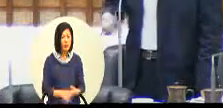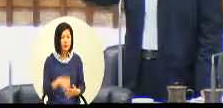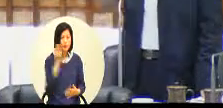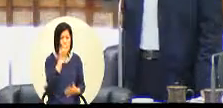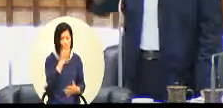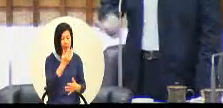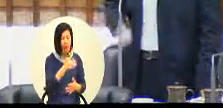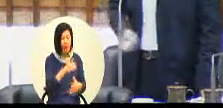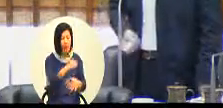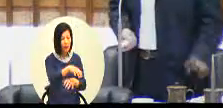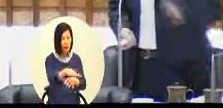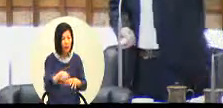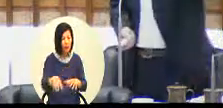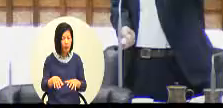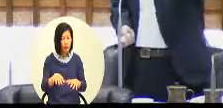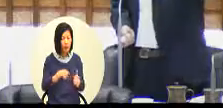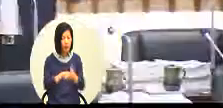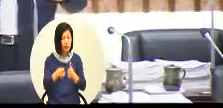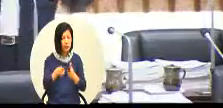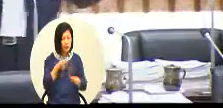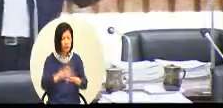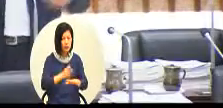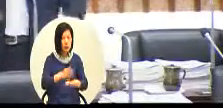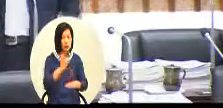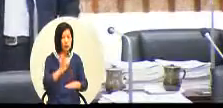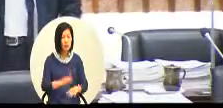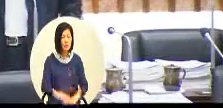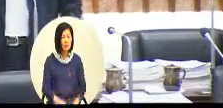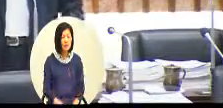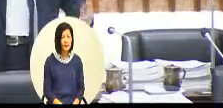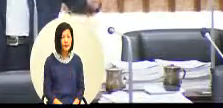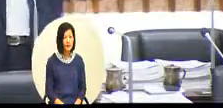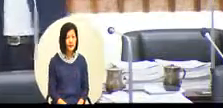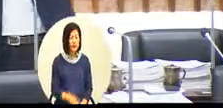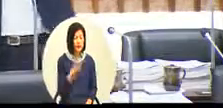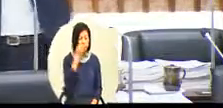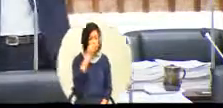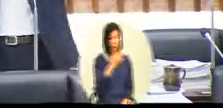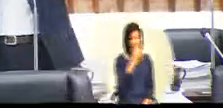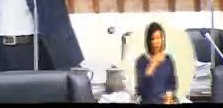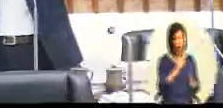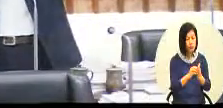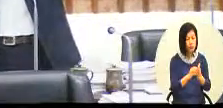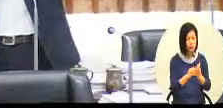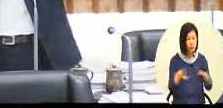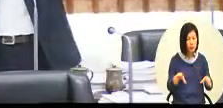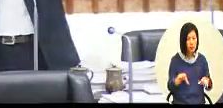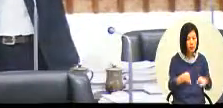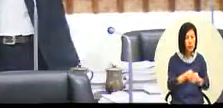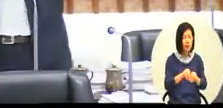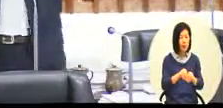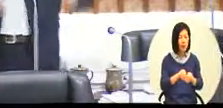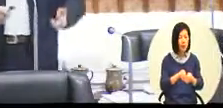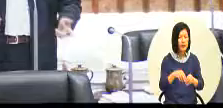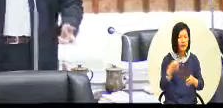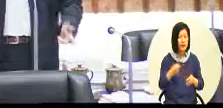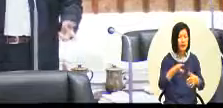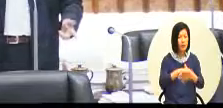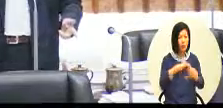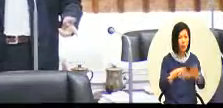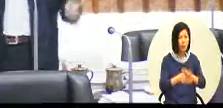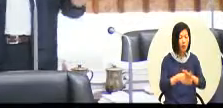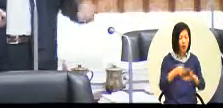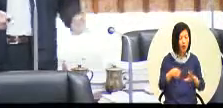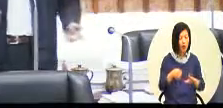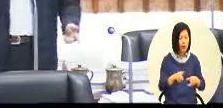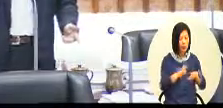跟绿化他也是专业，那我们观光局来结合哦，我们怎么样达到这个，还有文化局达到这个主体的